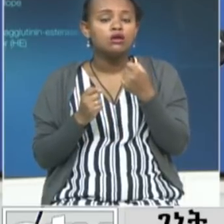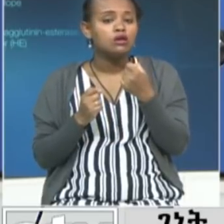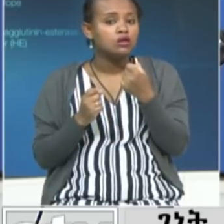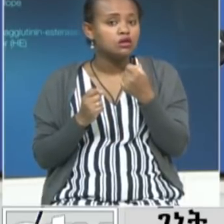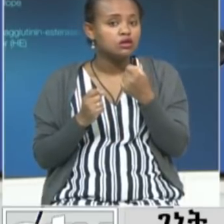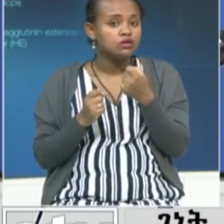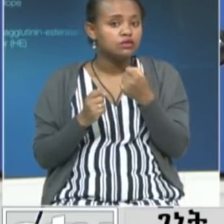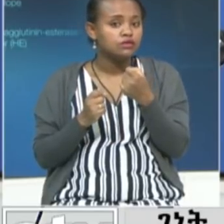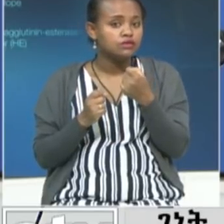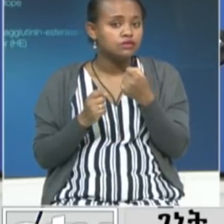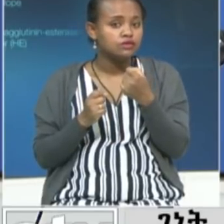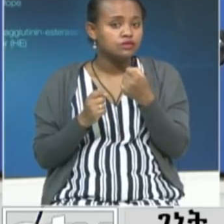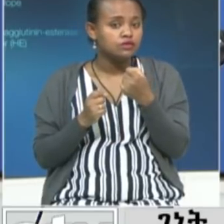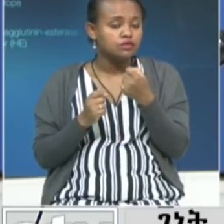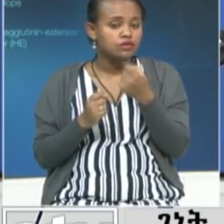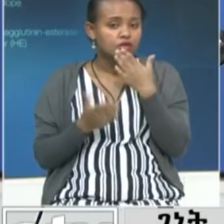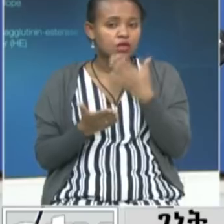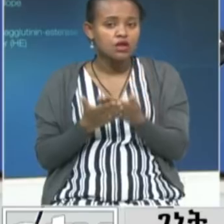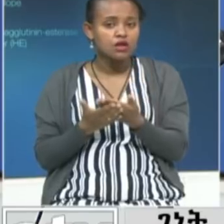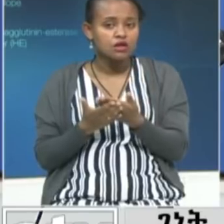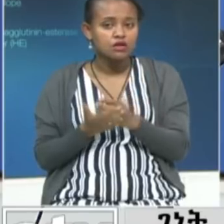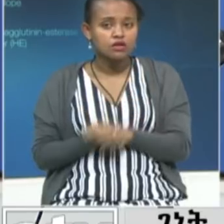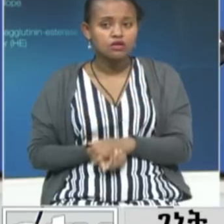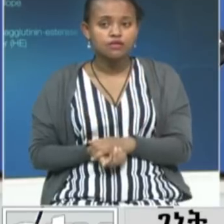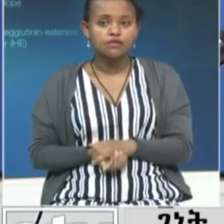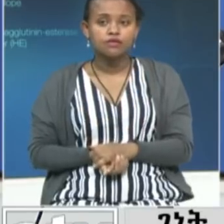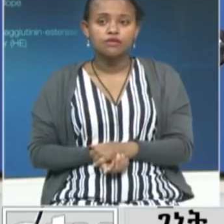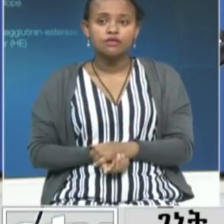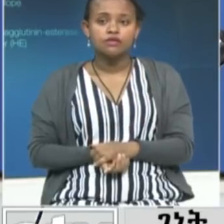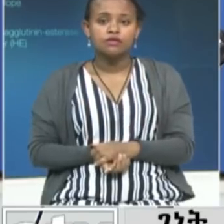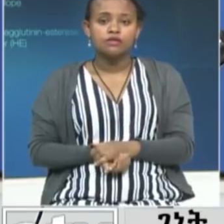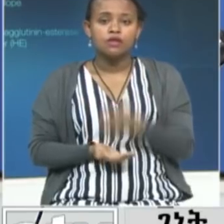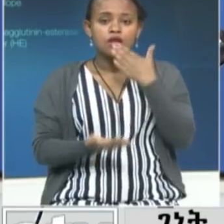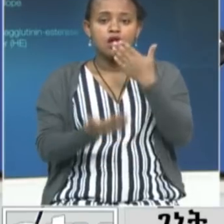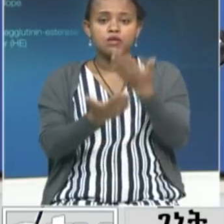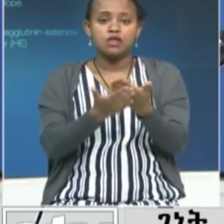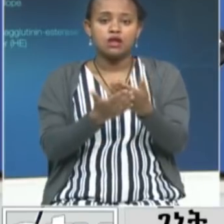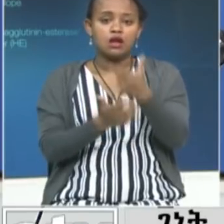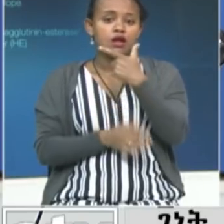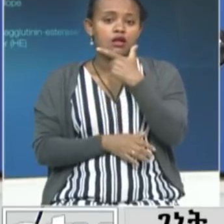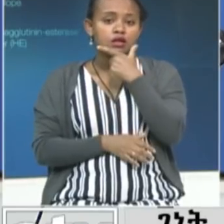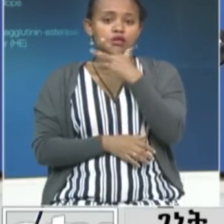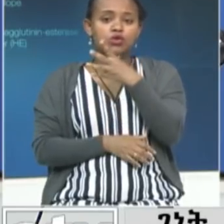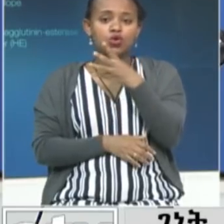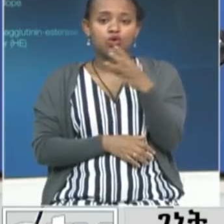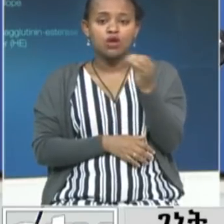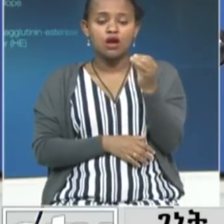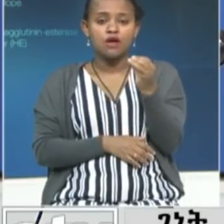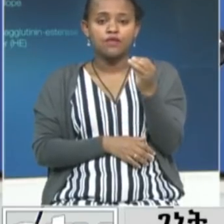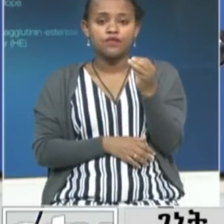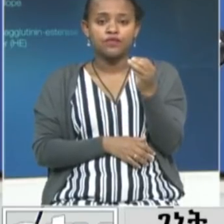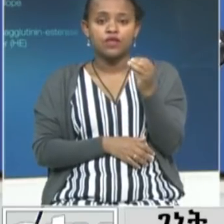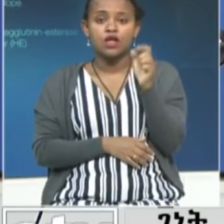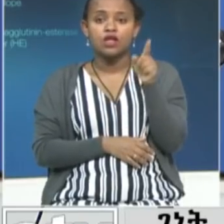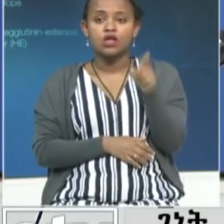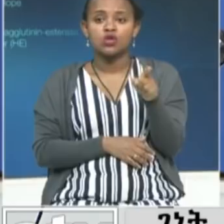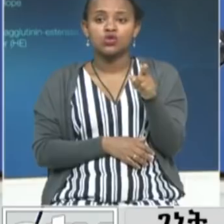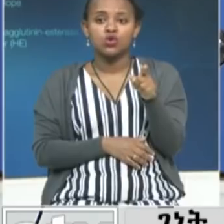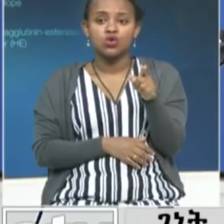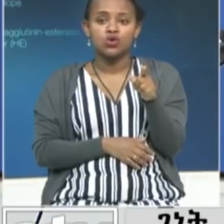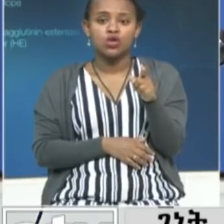ሲሆን እያደረኩ ነው። አመሰግናለሁ። እናመሰግናለን። ትዝብቶን እና